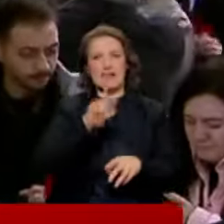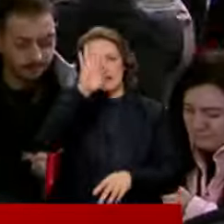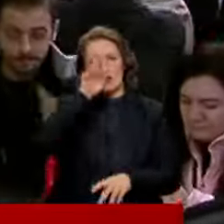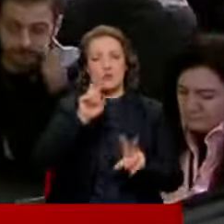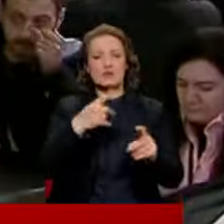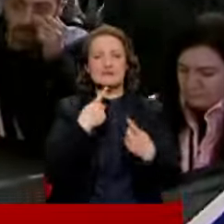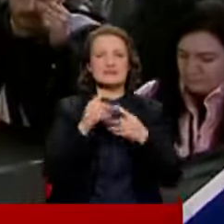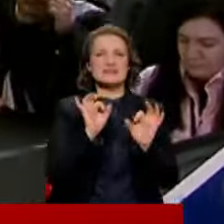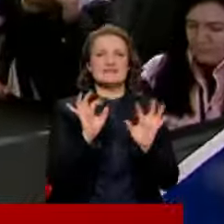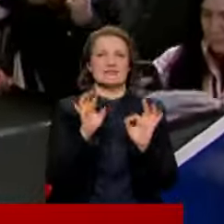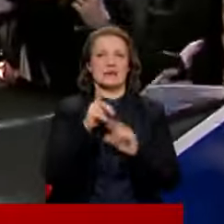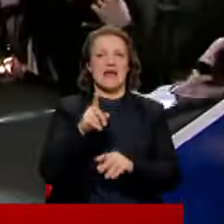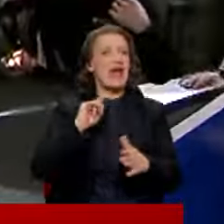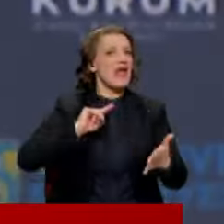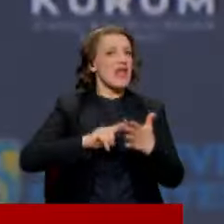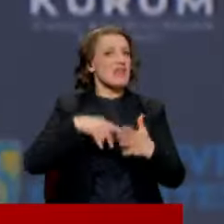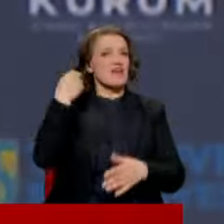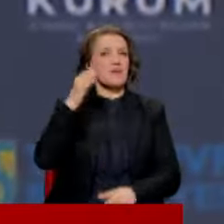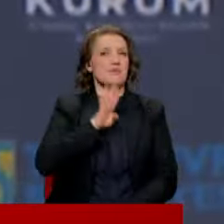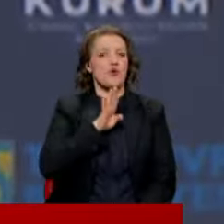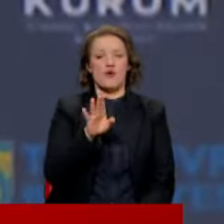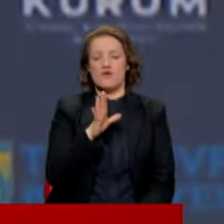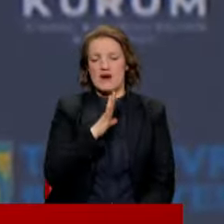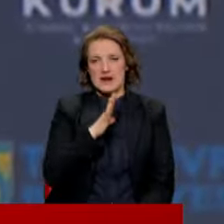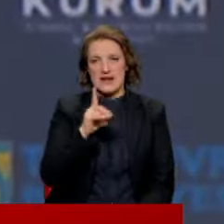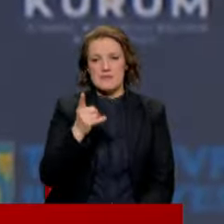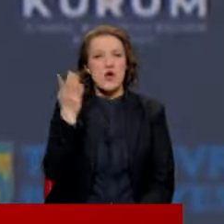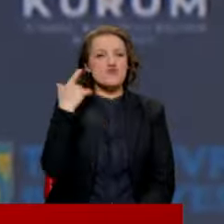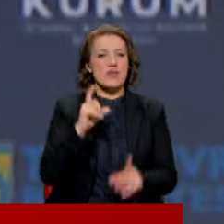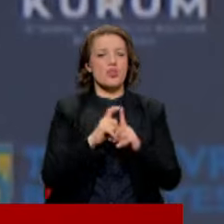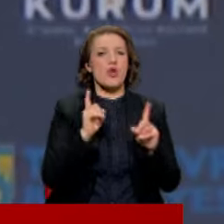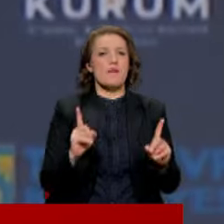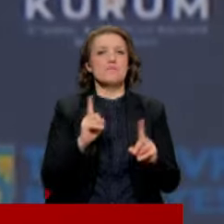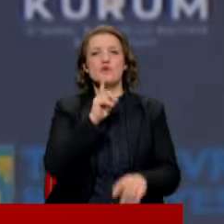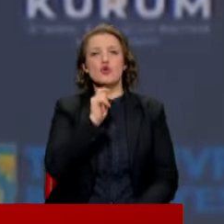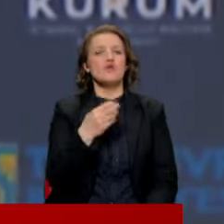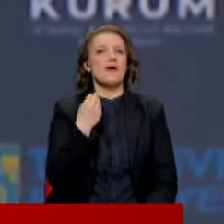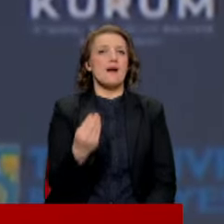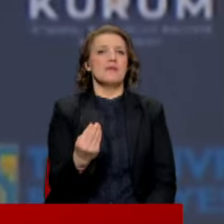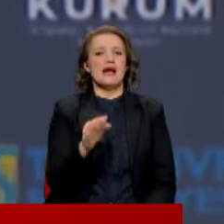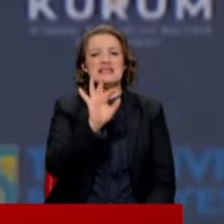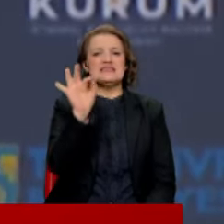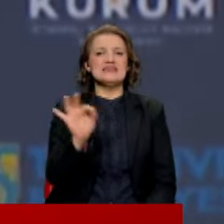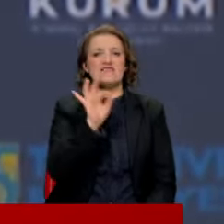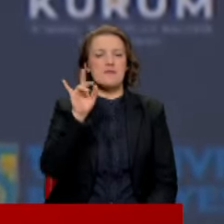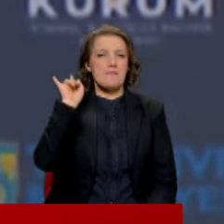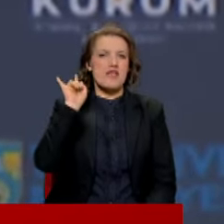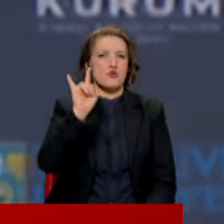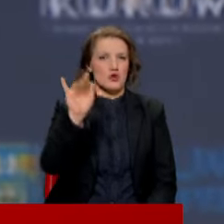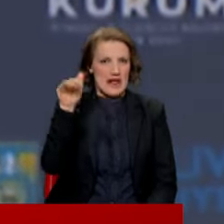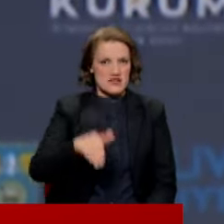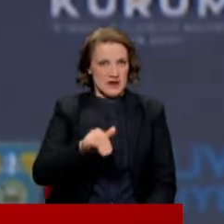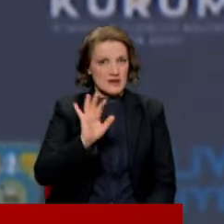değinmedi. Hedefinde rakibi İmamoğlu vardı. Bir önceki dönem hatırlayın söz vermişti. Silivri'ye metrobüs gelecekti